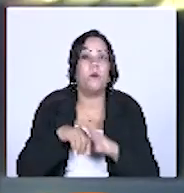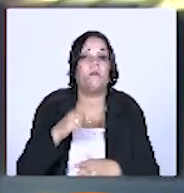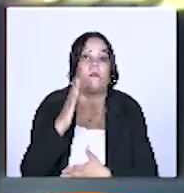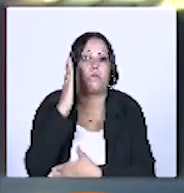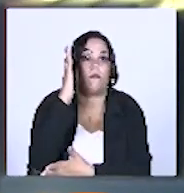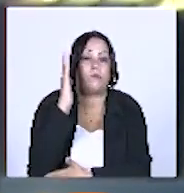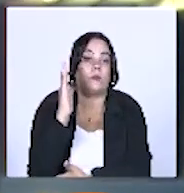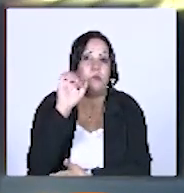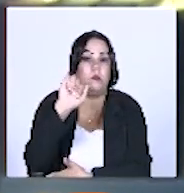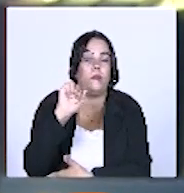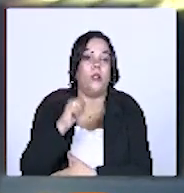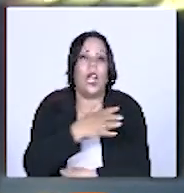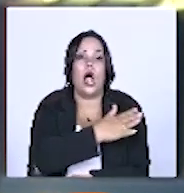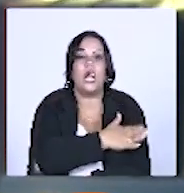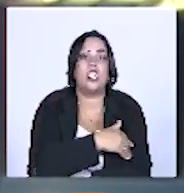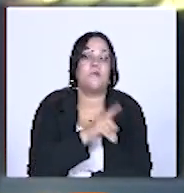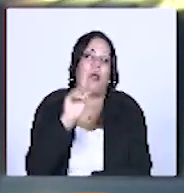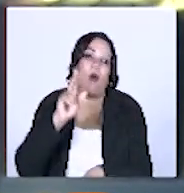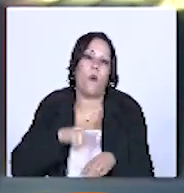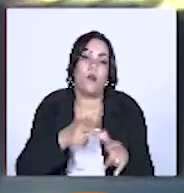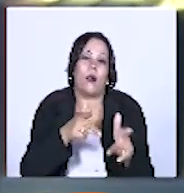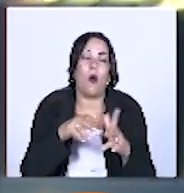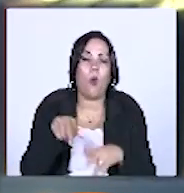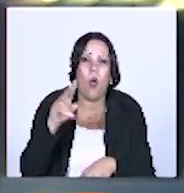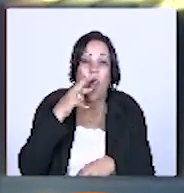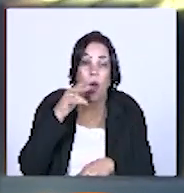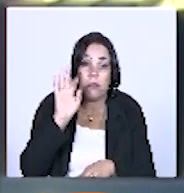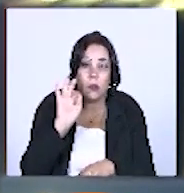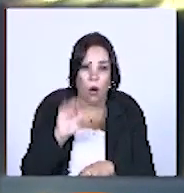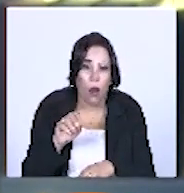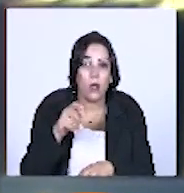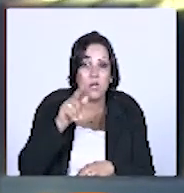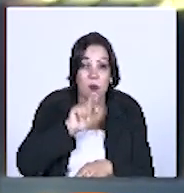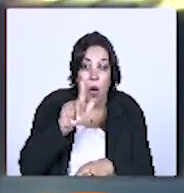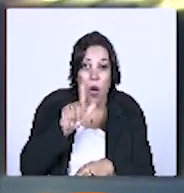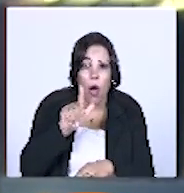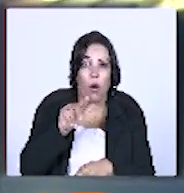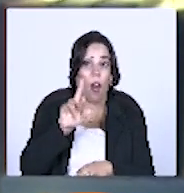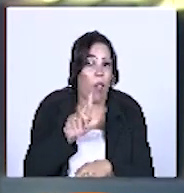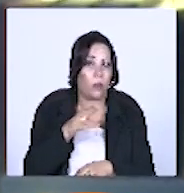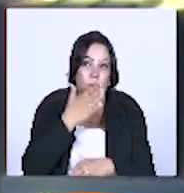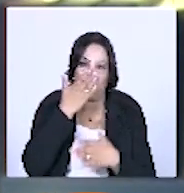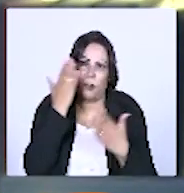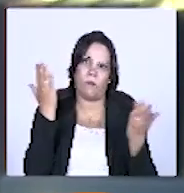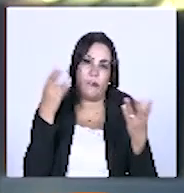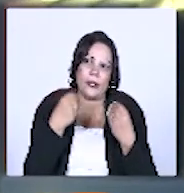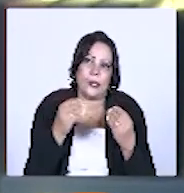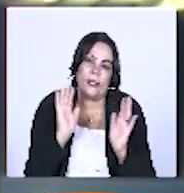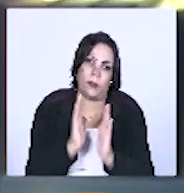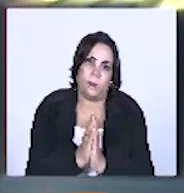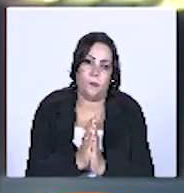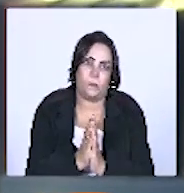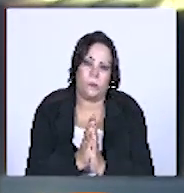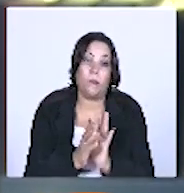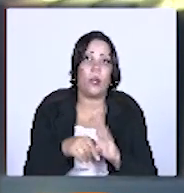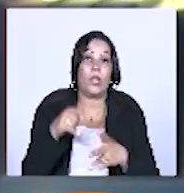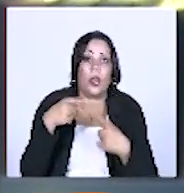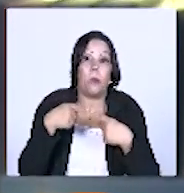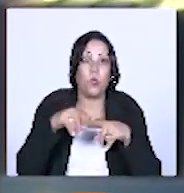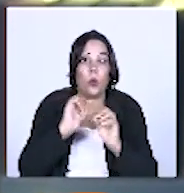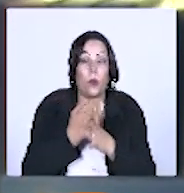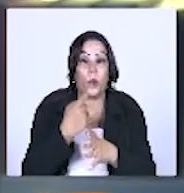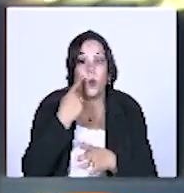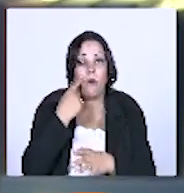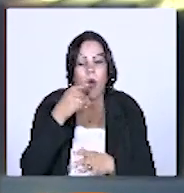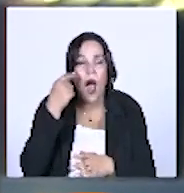حزب الله وسلاحه برضو دي كلها تصريحات احنا مش عارفين مدى دقتها وفي هذا السياق احنا